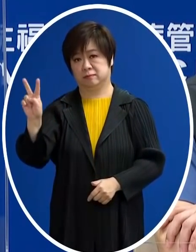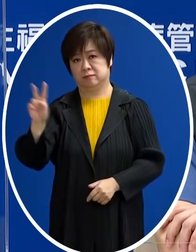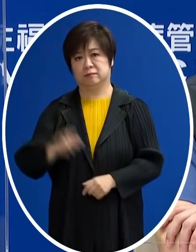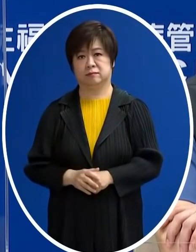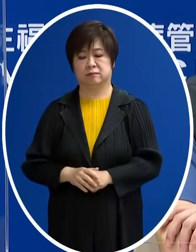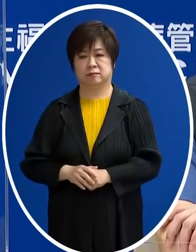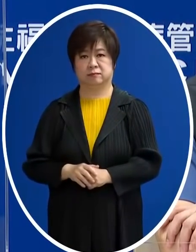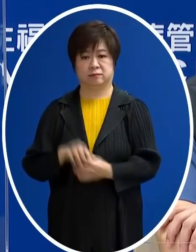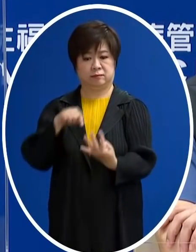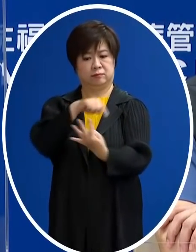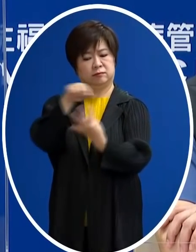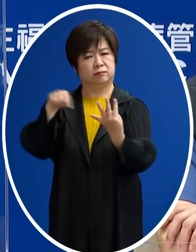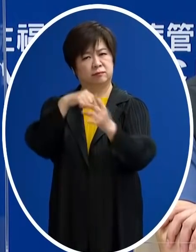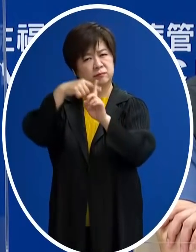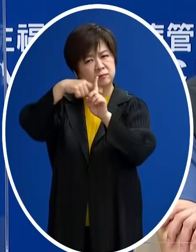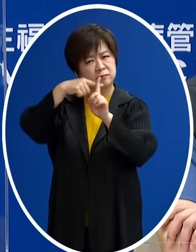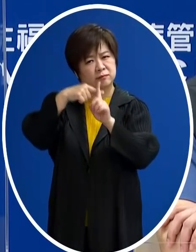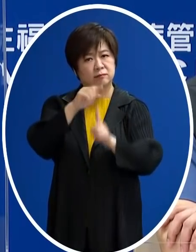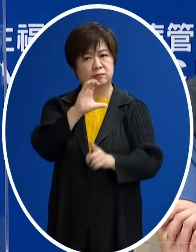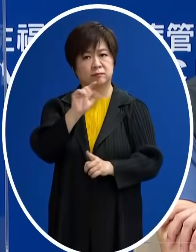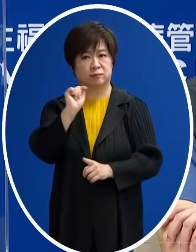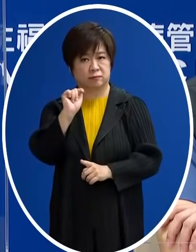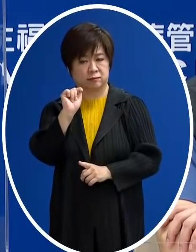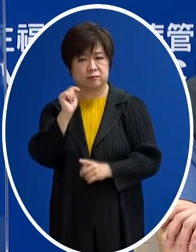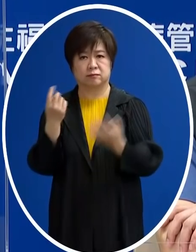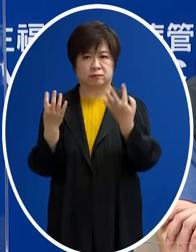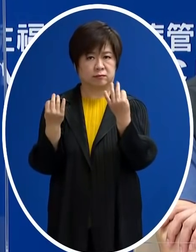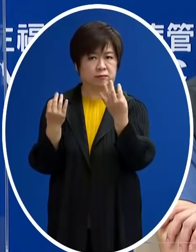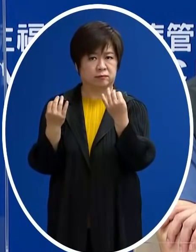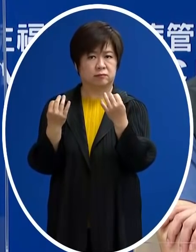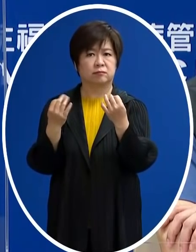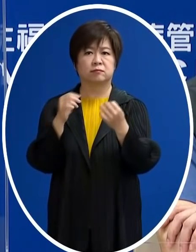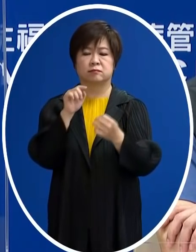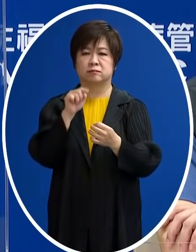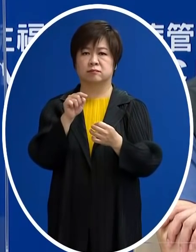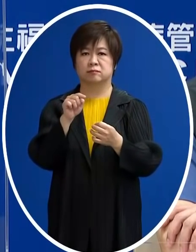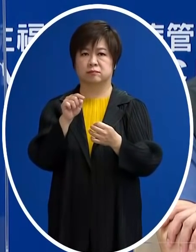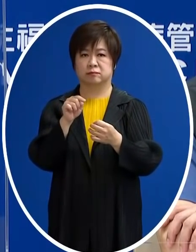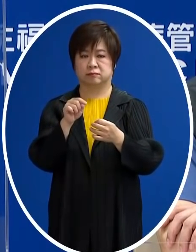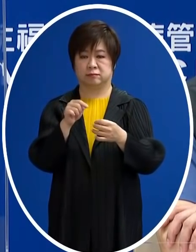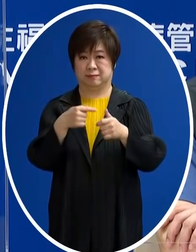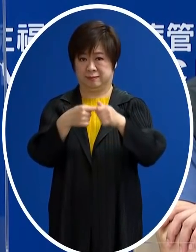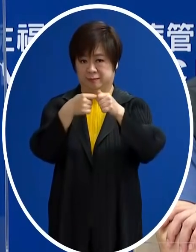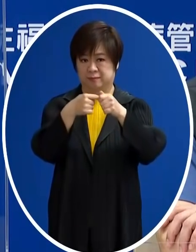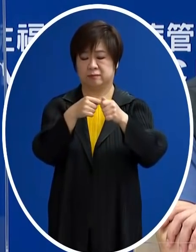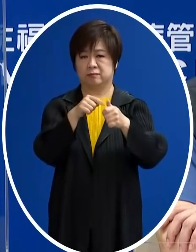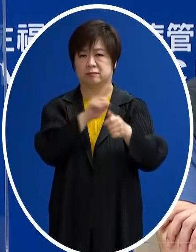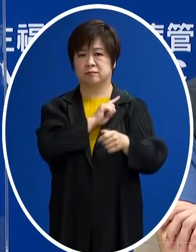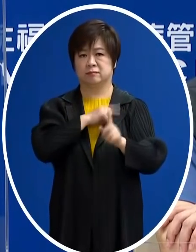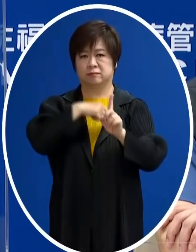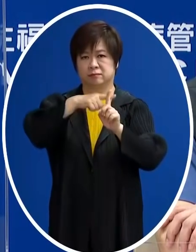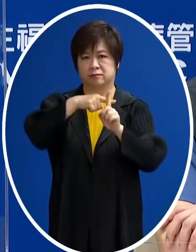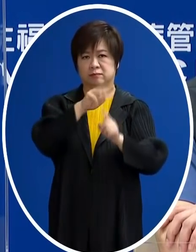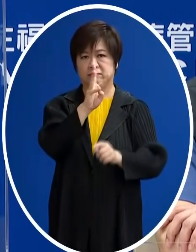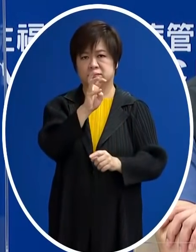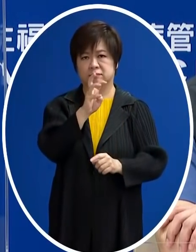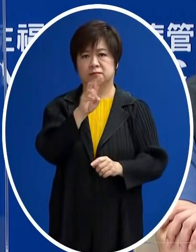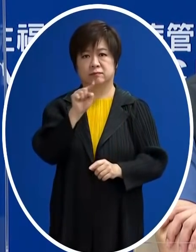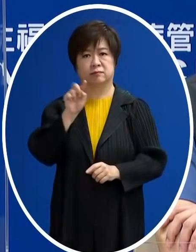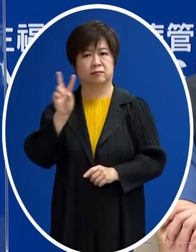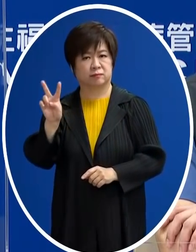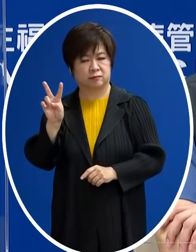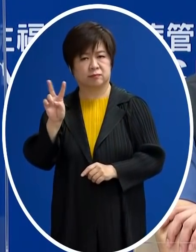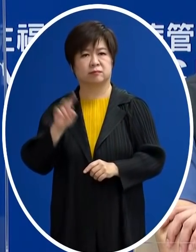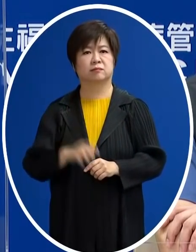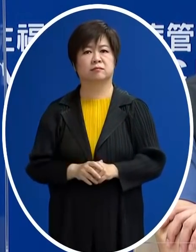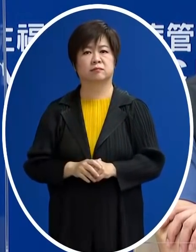这几位的一个 CT 值来看来哈，在里面大概从这个指标个案，他 CT 值33.2，